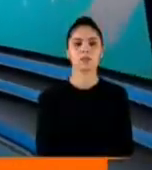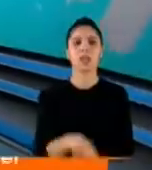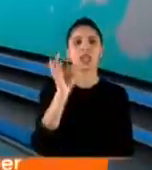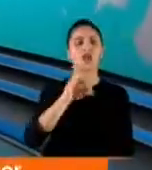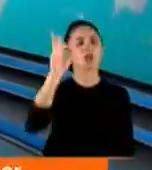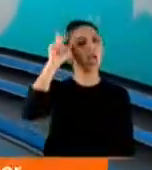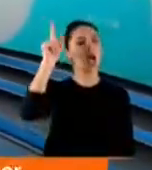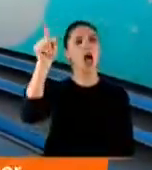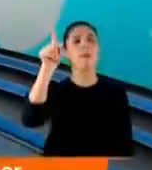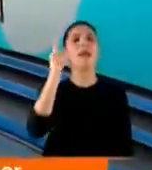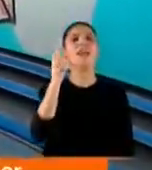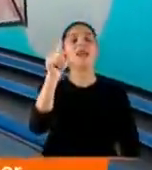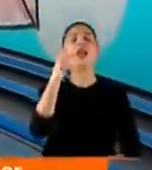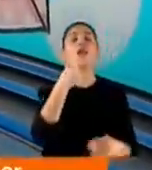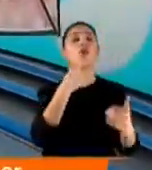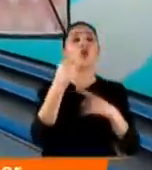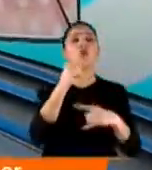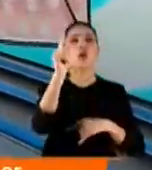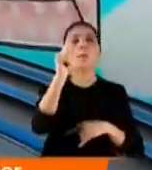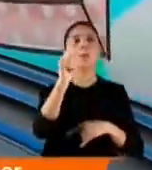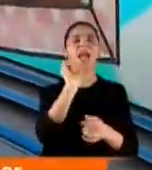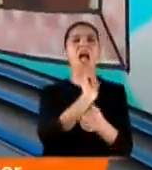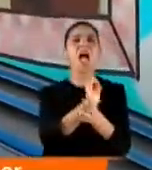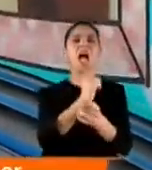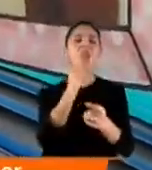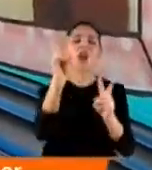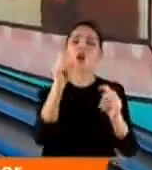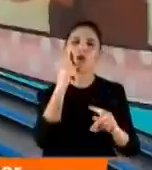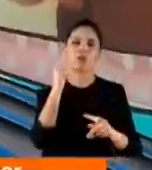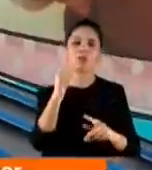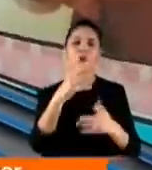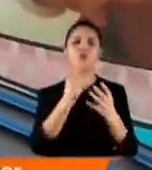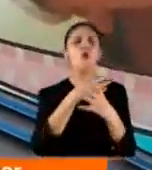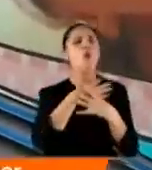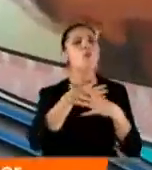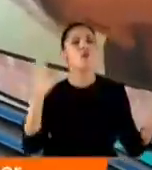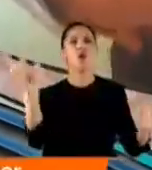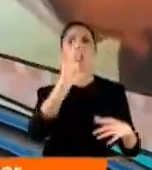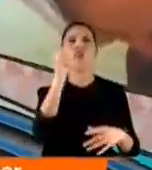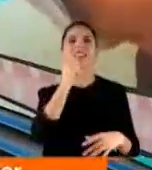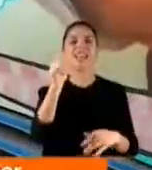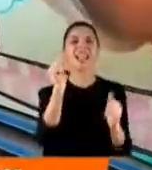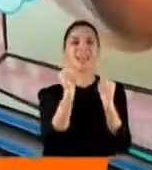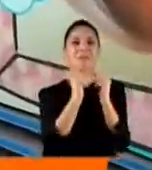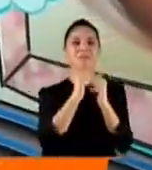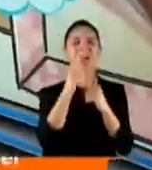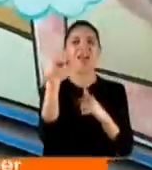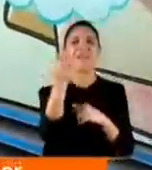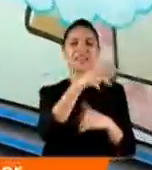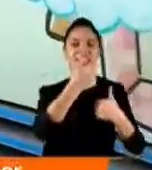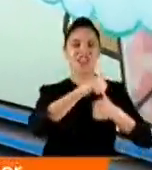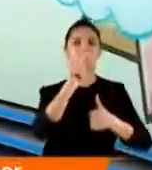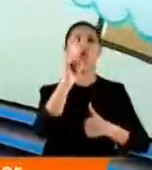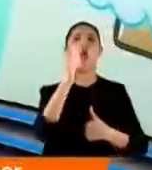Şimdi Amerika Birleşik Devletleri'nin konuştuğu aileyle devam edeceğiz. Geniş aile yazdık ama belki de çok geniş aile dememiz lazım. 30 yıldır aynı yastığı paylaşan Schwann çiftinin